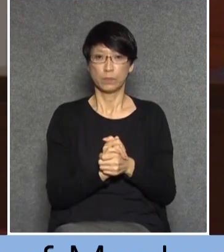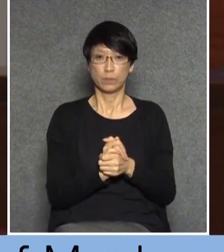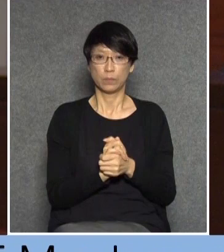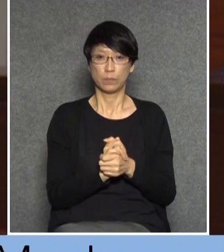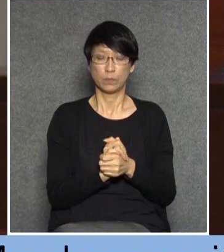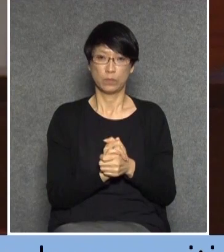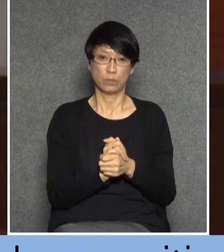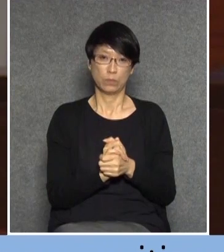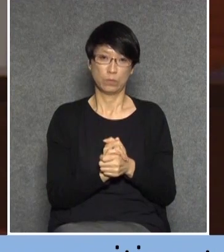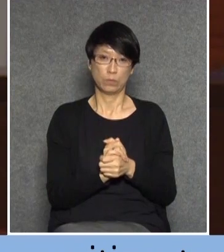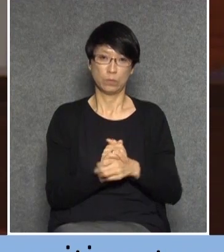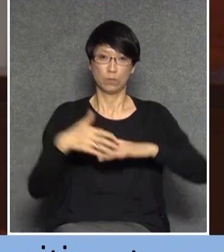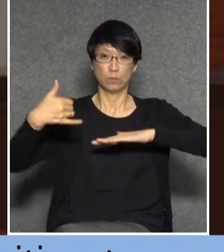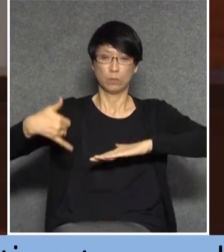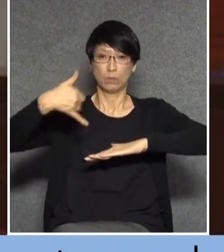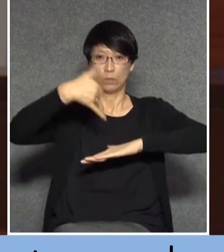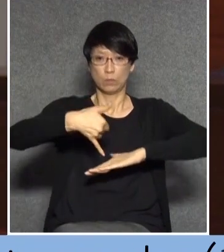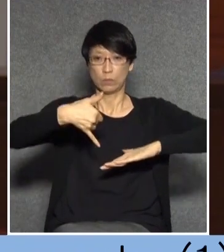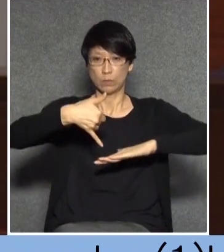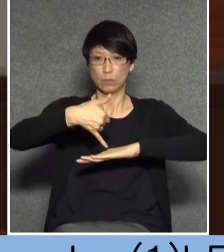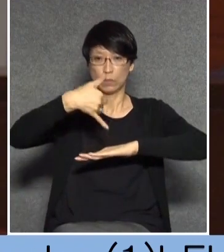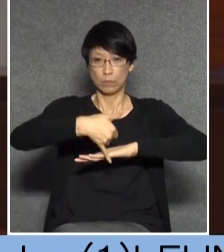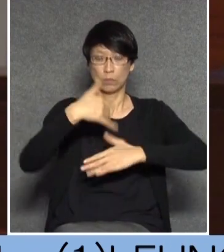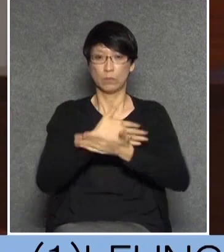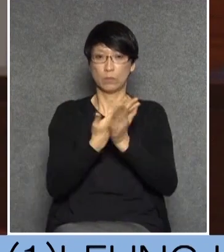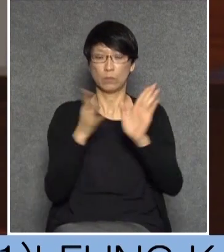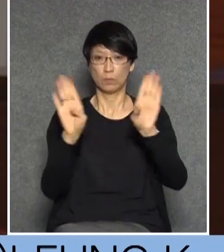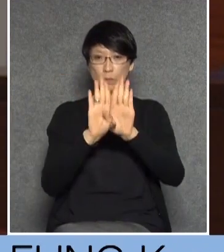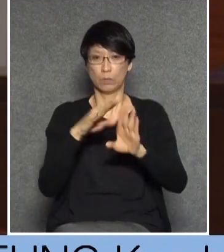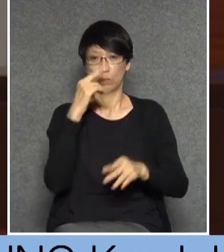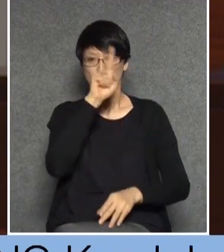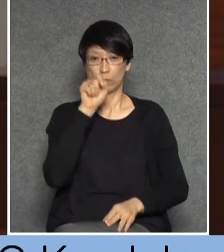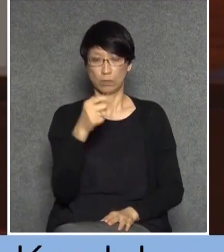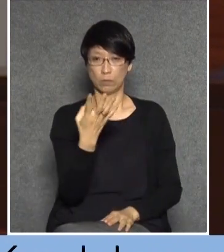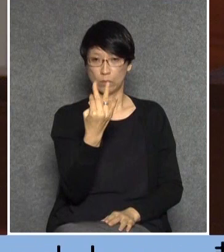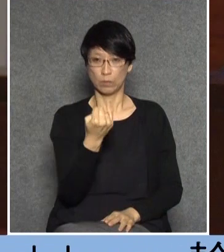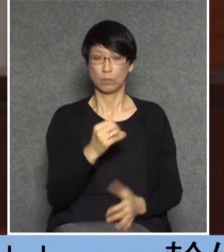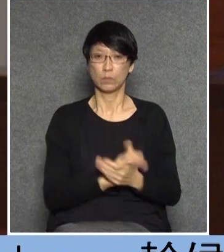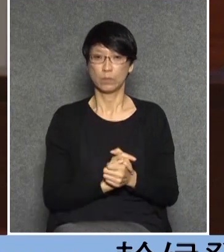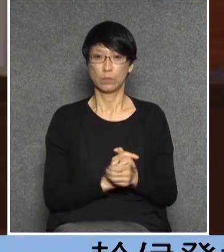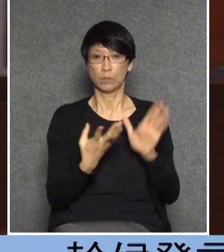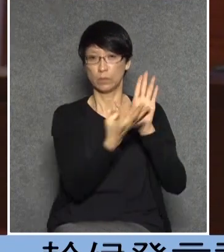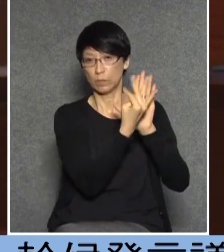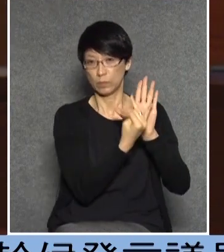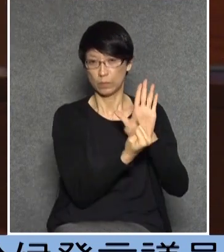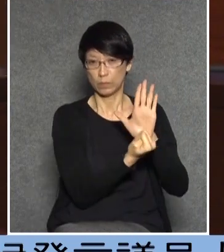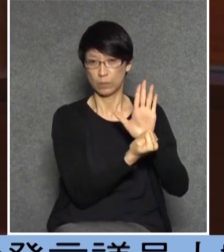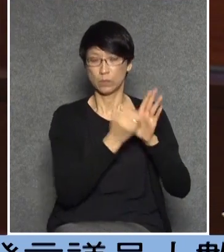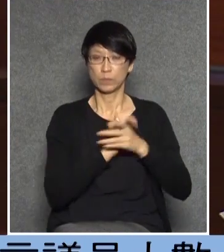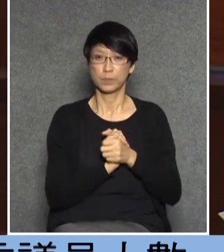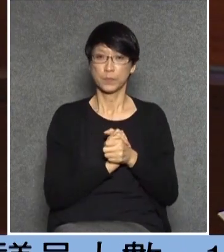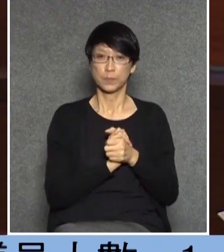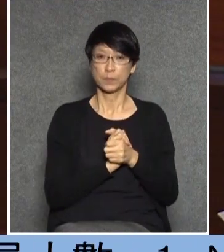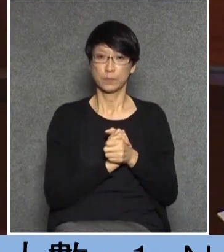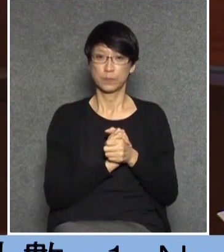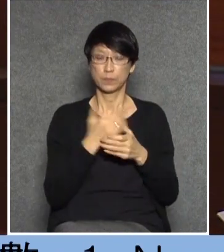用即係呢個月台幕門等等嘅問題，咪呢啲要數落去咧，主席又係一大堆，係咪？